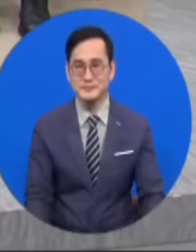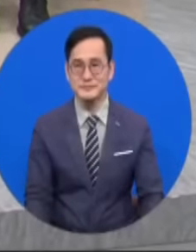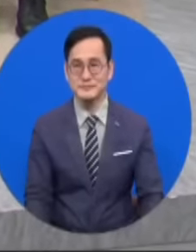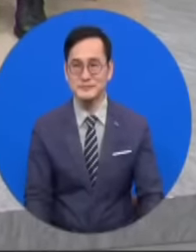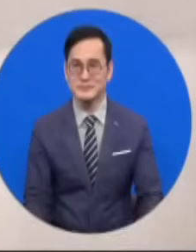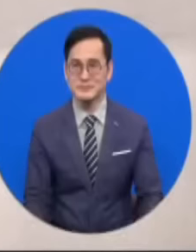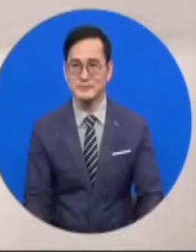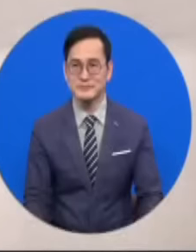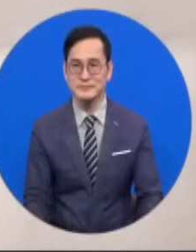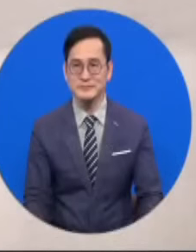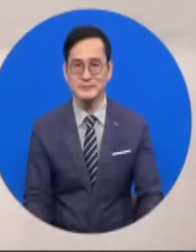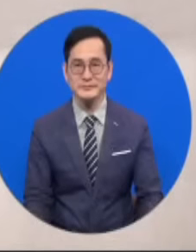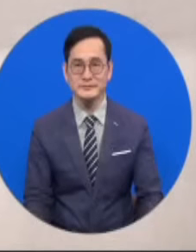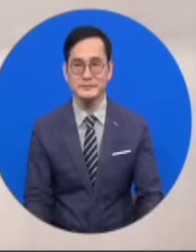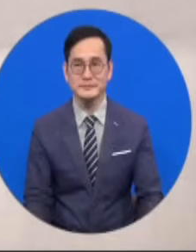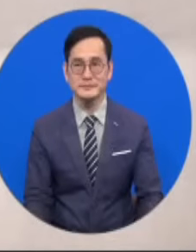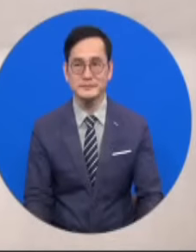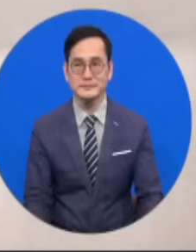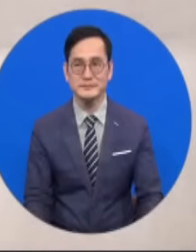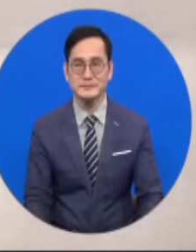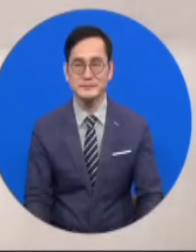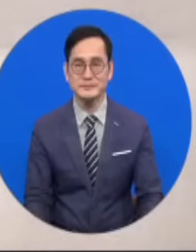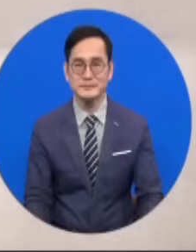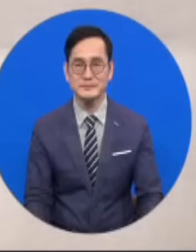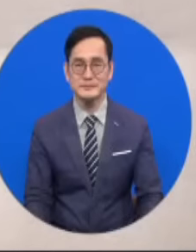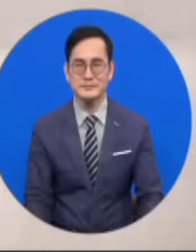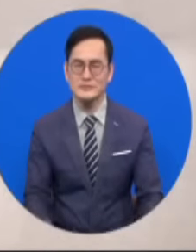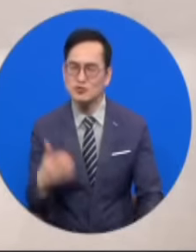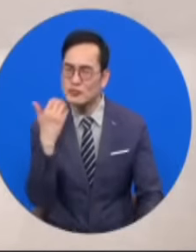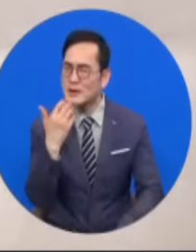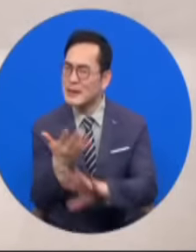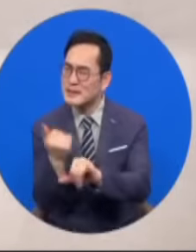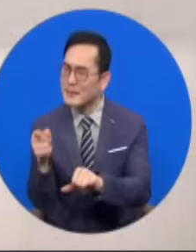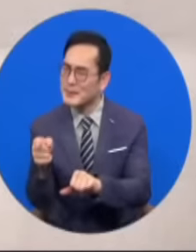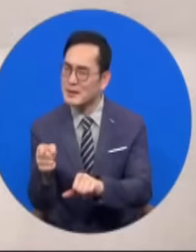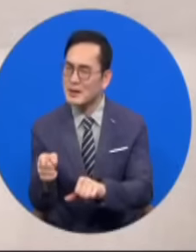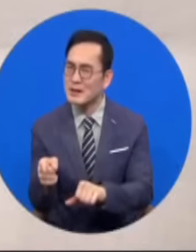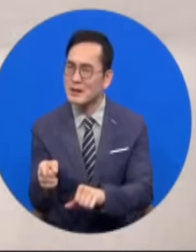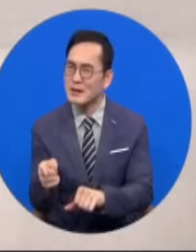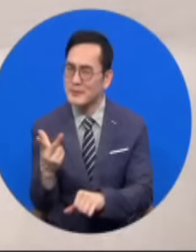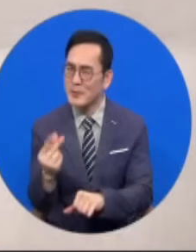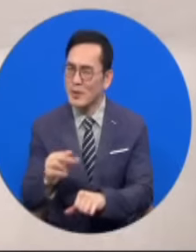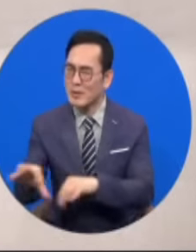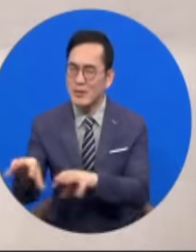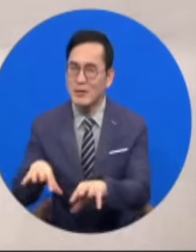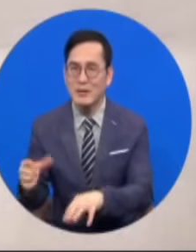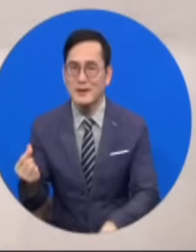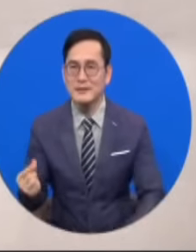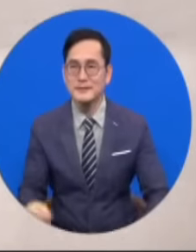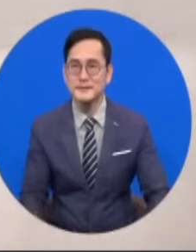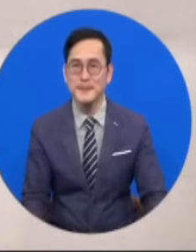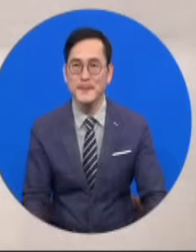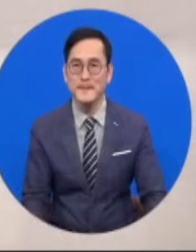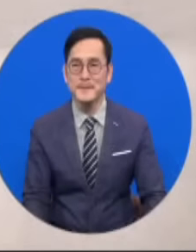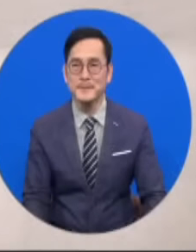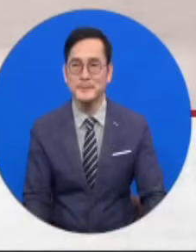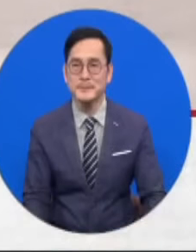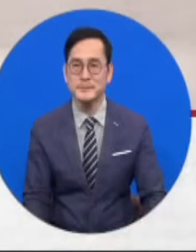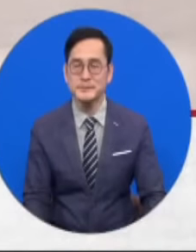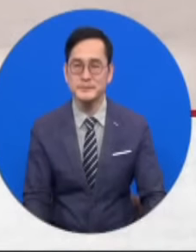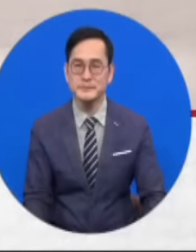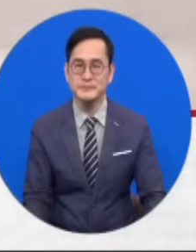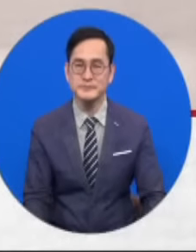우선 그 사건이 없었던 건 아닌 거 같아요 그러니까 저는 먼저 지적하고 싶은 것은 뭐 검찰 총장이 이제이 검사